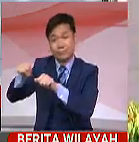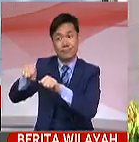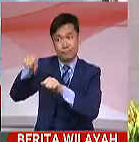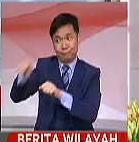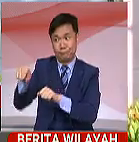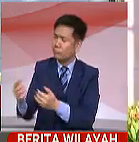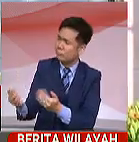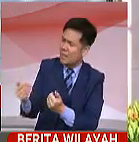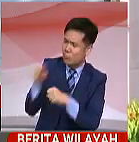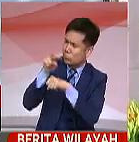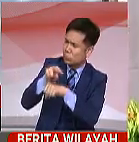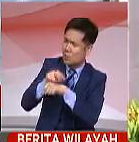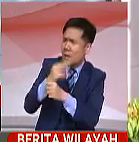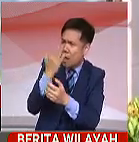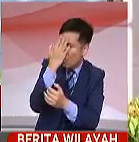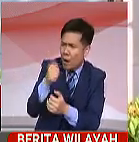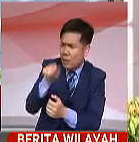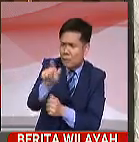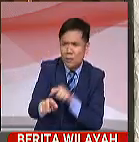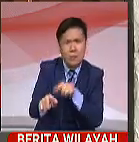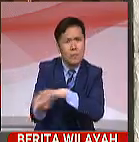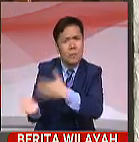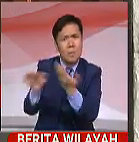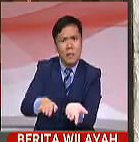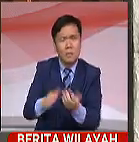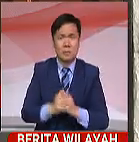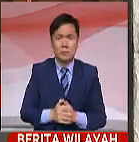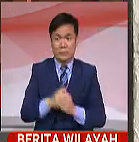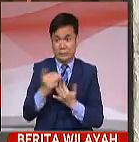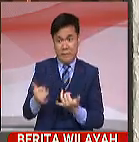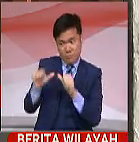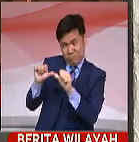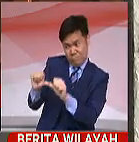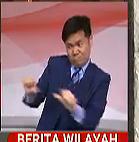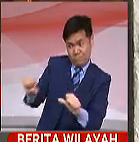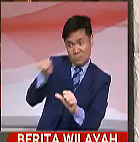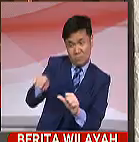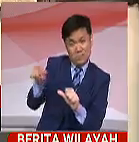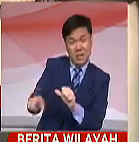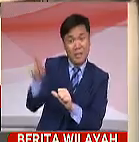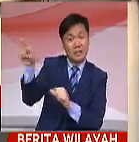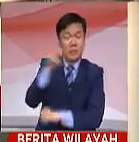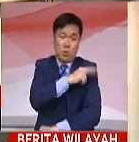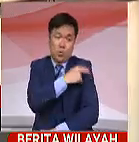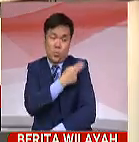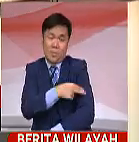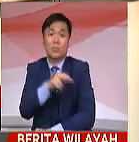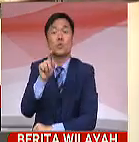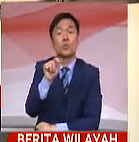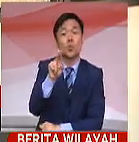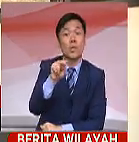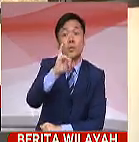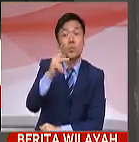memberi keterangan berhubung kematian seorang kanak-kanak. Bedah siasat yang dijalankan di Hospital Tuanku Jaafar Seremban